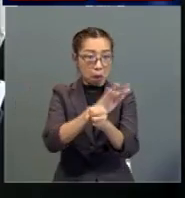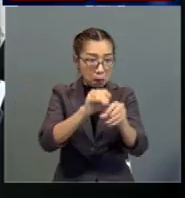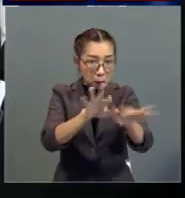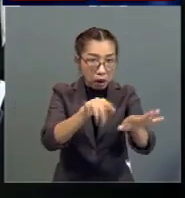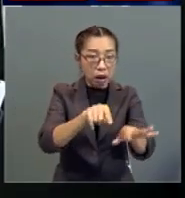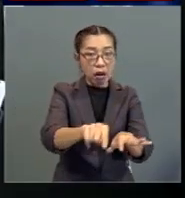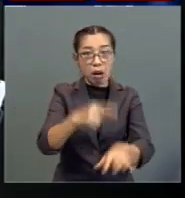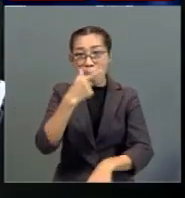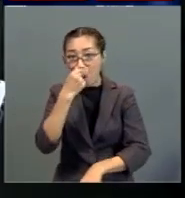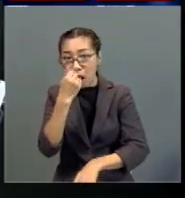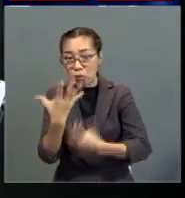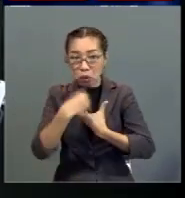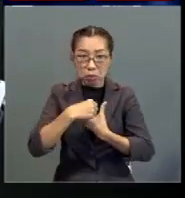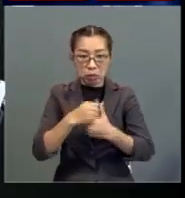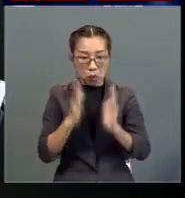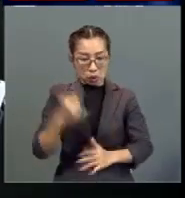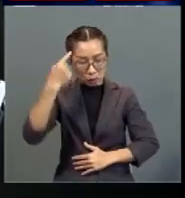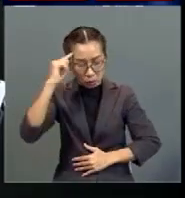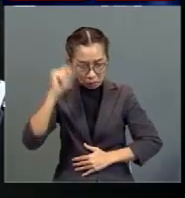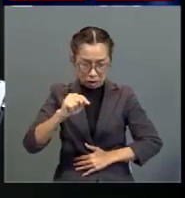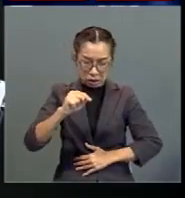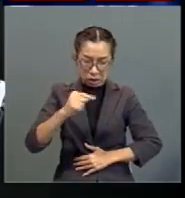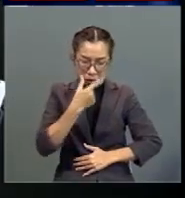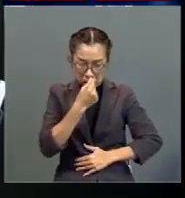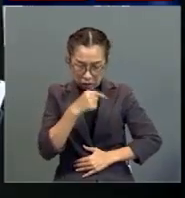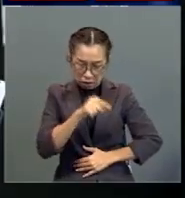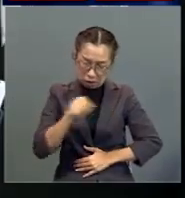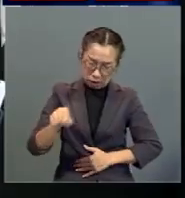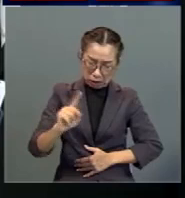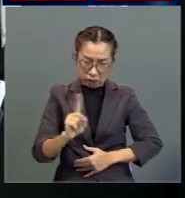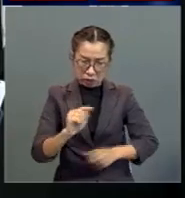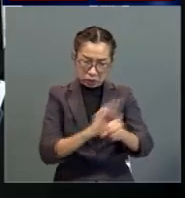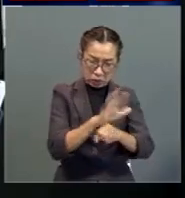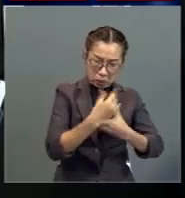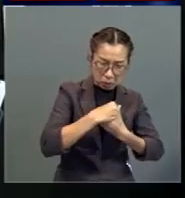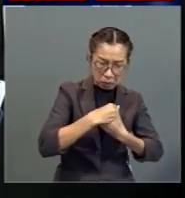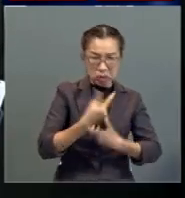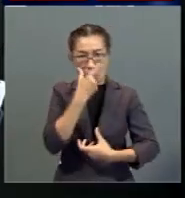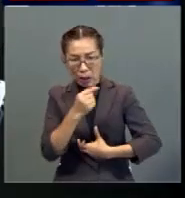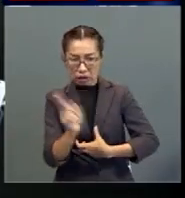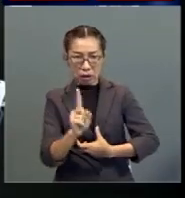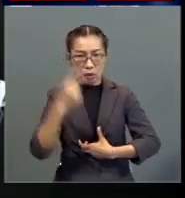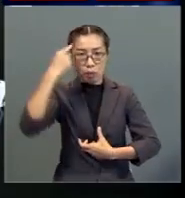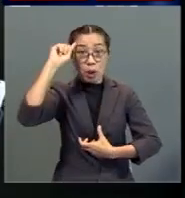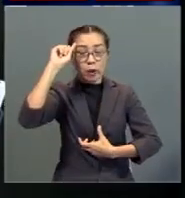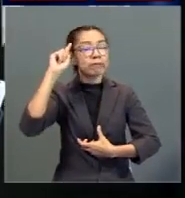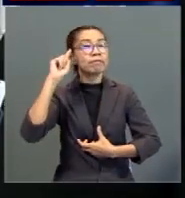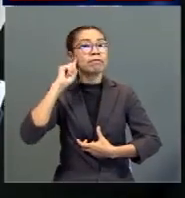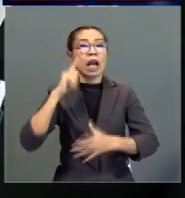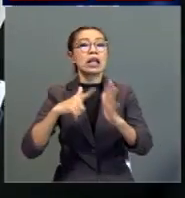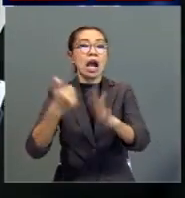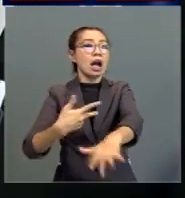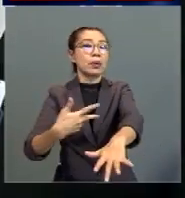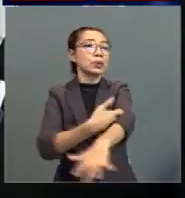คนก็ไม่รู้ว่าจะเป็นโควิดหรือเปล่าหรือเปล่ามันจะเกิดความโกลาหลวุ่นวายเพราะฉะนั้นการที่ฉีดวัคซีนไว้ก่